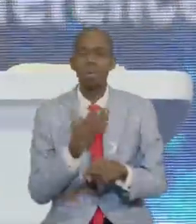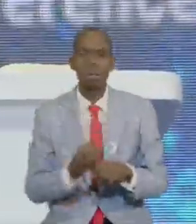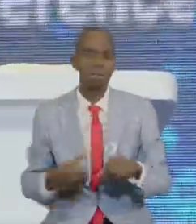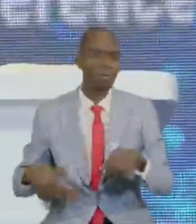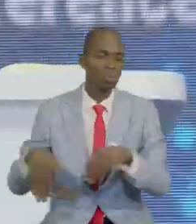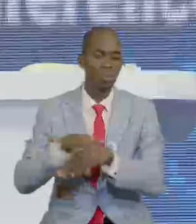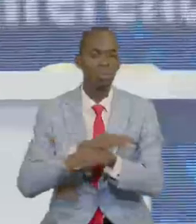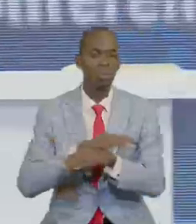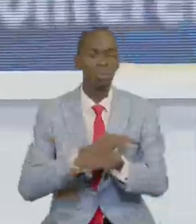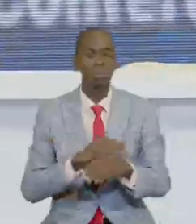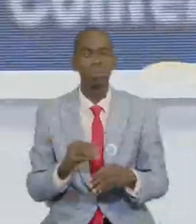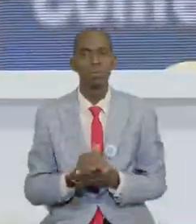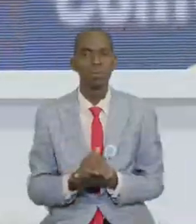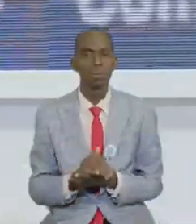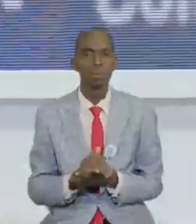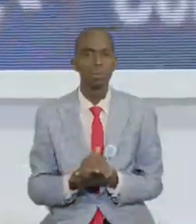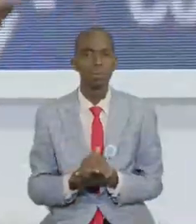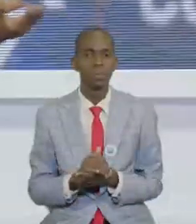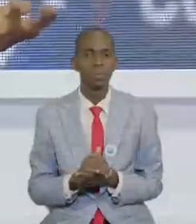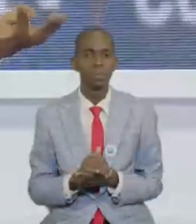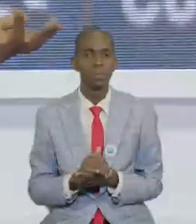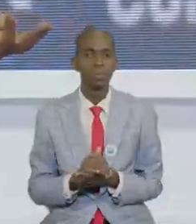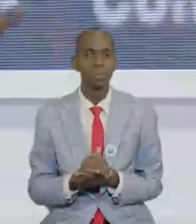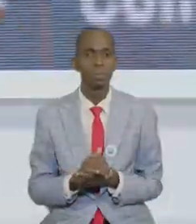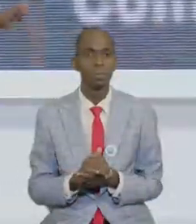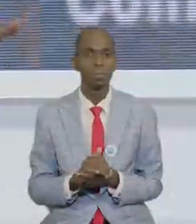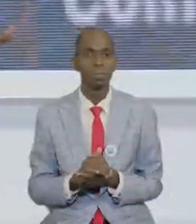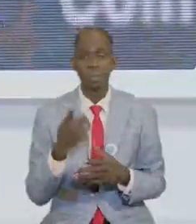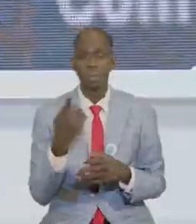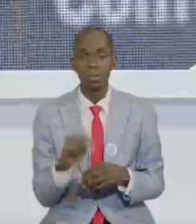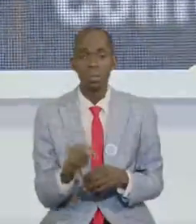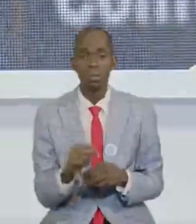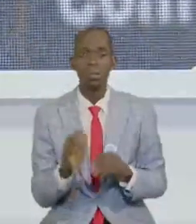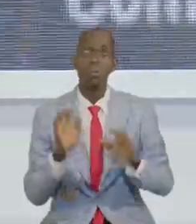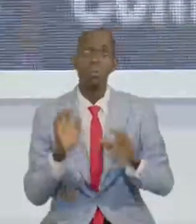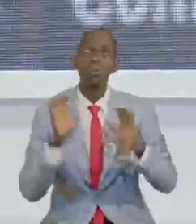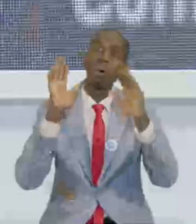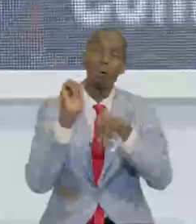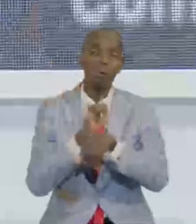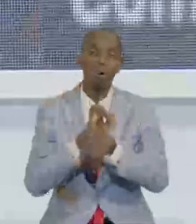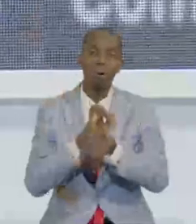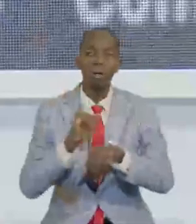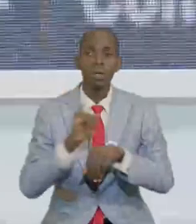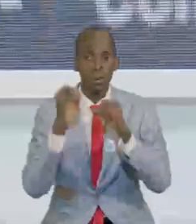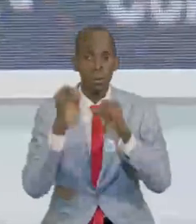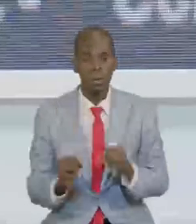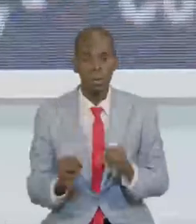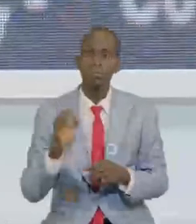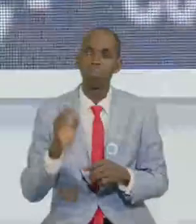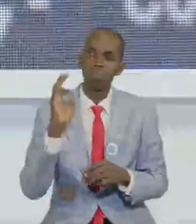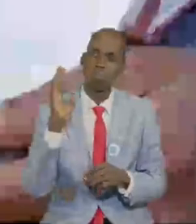puissance triomphante pour vaincre et renverser. The walking, the wonder walking power witnesses. La